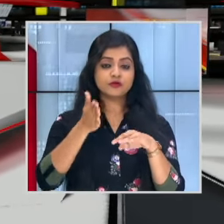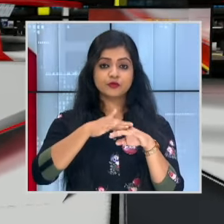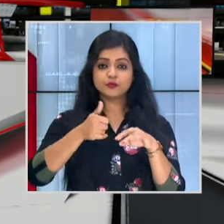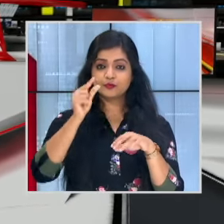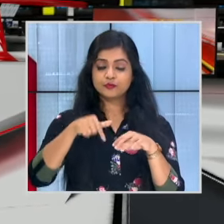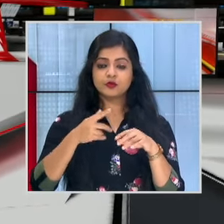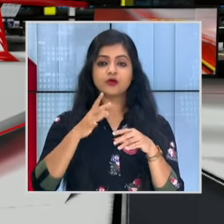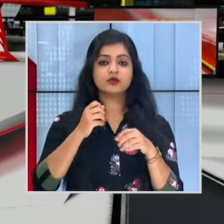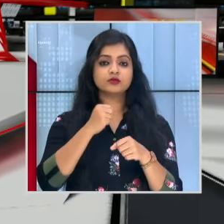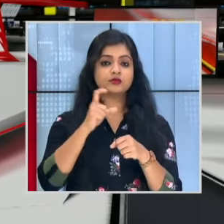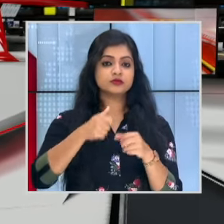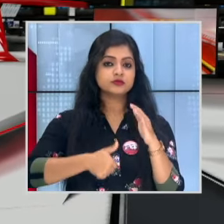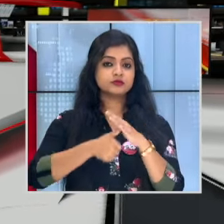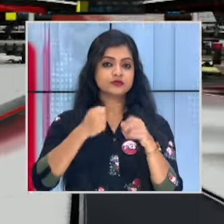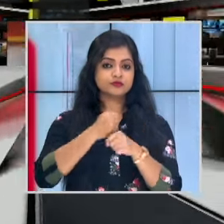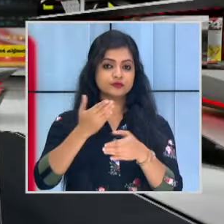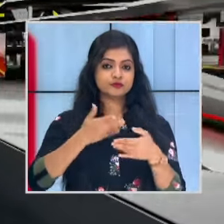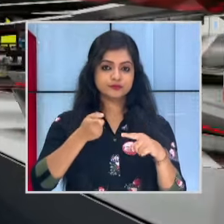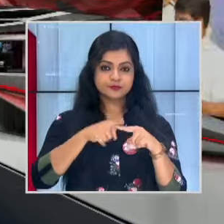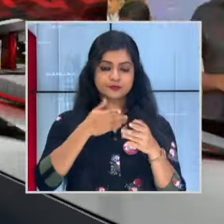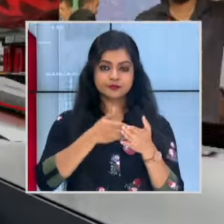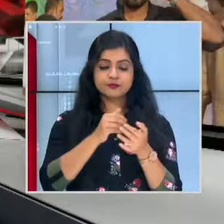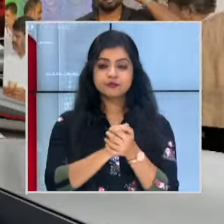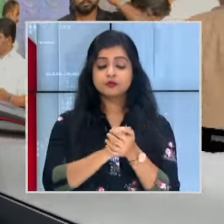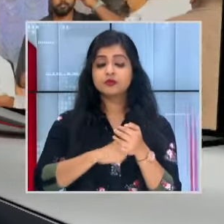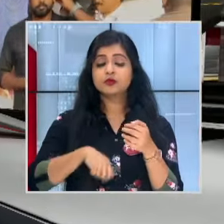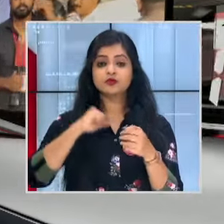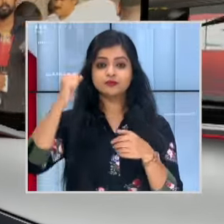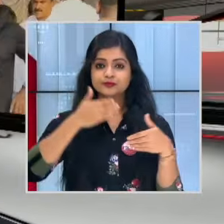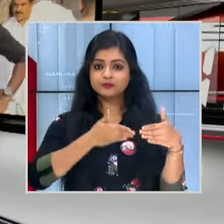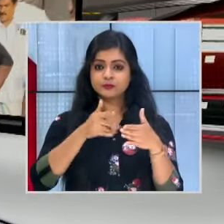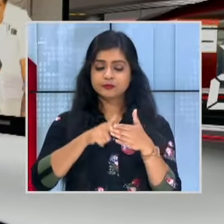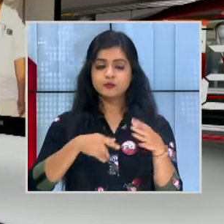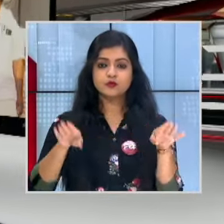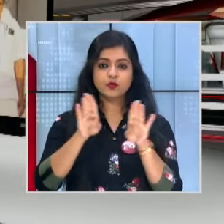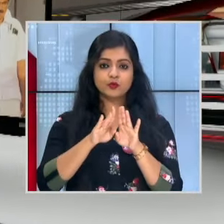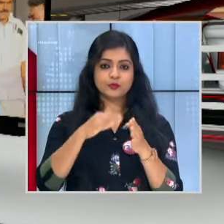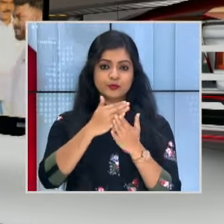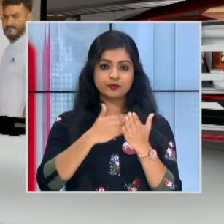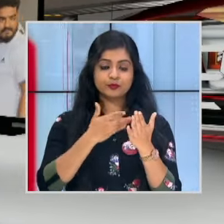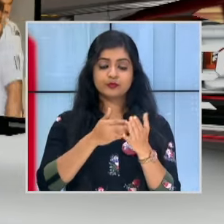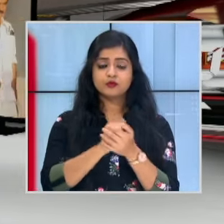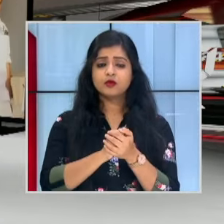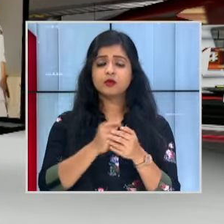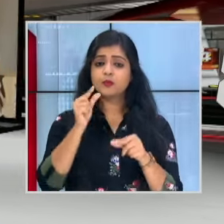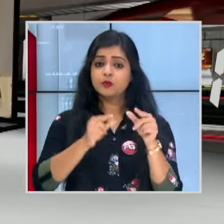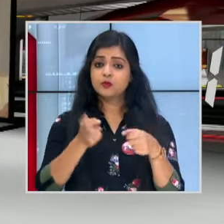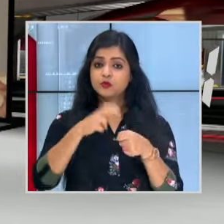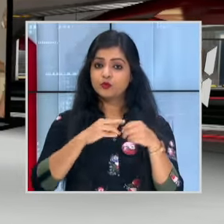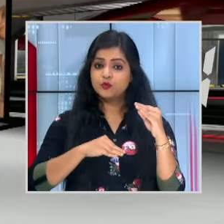ജയകുമാർ ചേരുന്നുണ്ട് തിരുവനന്തപുരത്ത് നിന്ന്. അജീഷ്, സമരാഗ്നി യാത്രയുടെ സമാപനമാണ്, എത്രത്തോളം പങ്കാളിത്തം